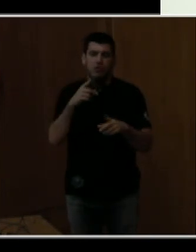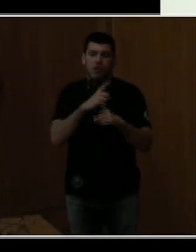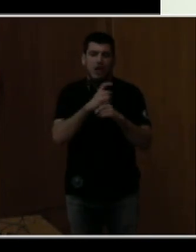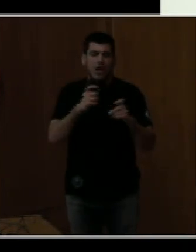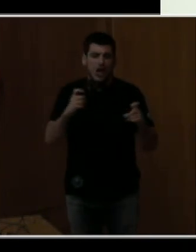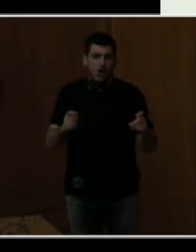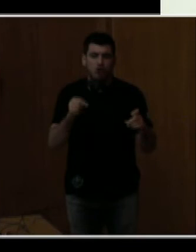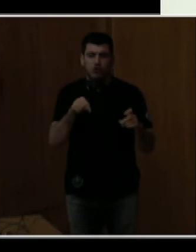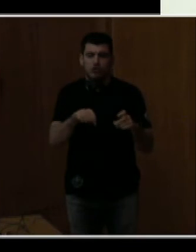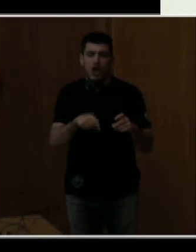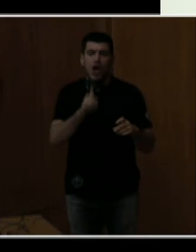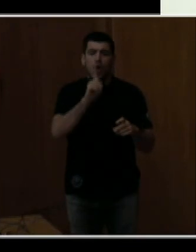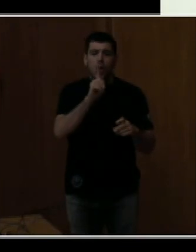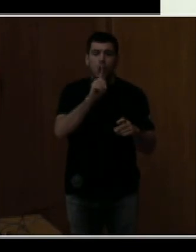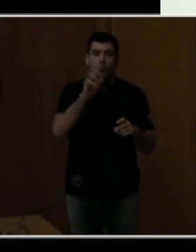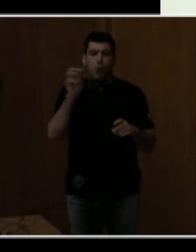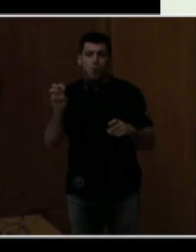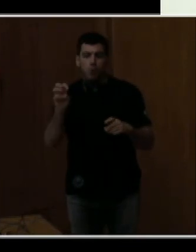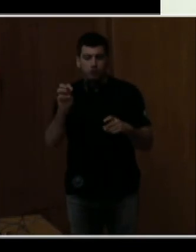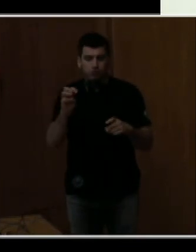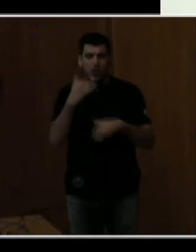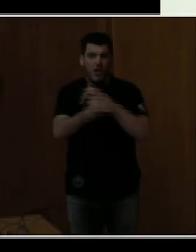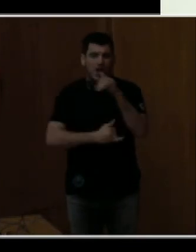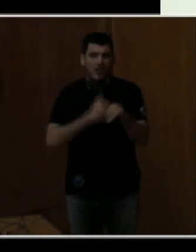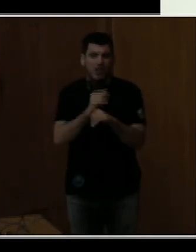σε Dropbox κτλ. Εφαρμογές που πλέον χρησιμοποιεί